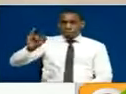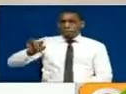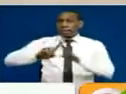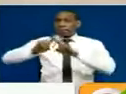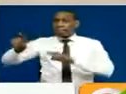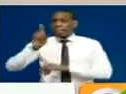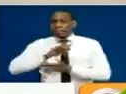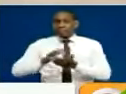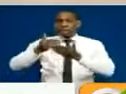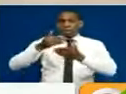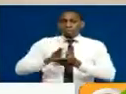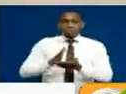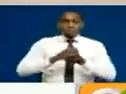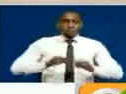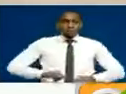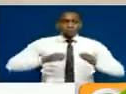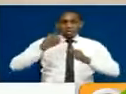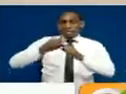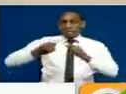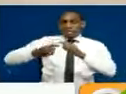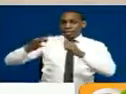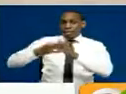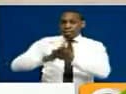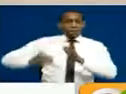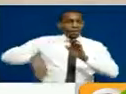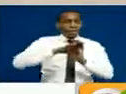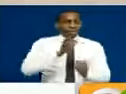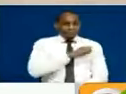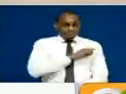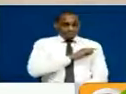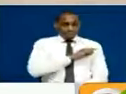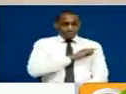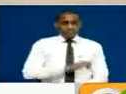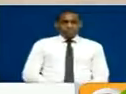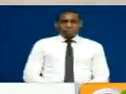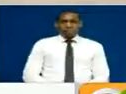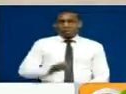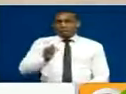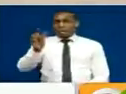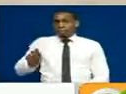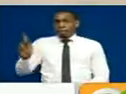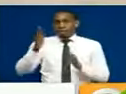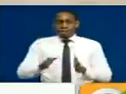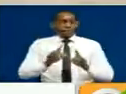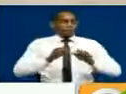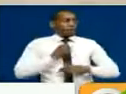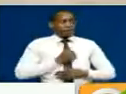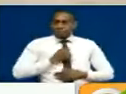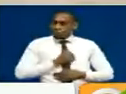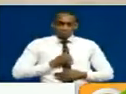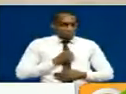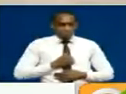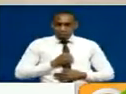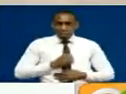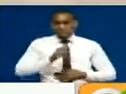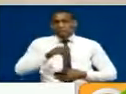huko. Kabla hapo nilikuwa mkubwa pia kwa miaka 8 wakanitimua." Yule mwenzake wa Kenya akamwambia, "Oh, pole sana."